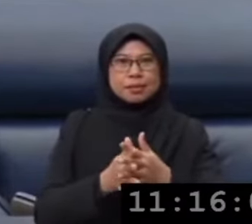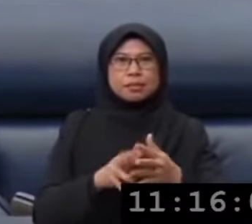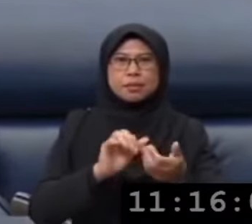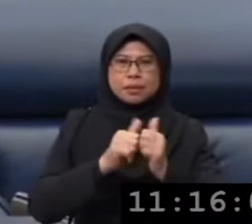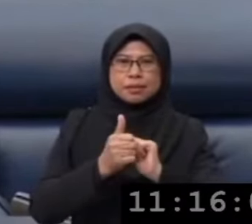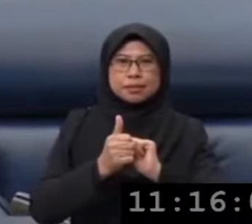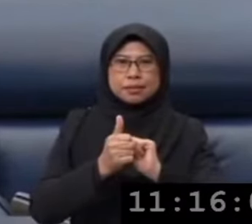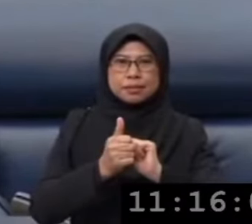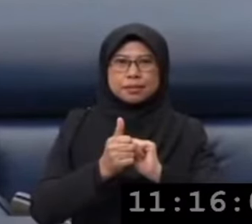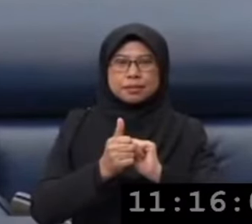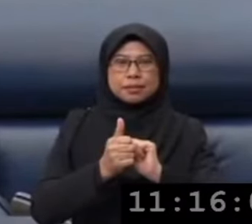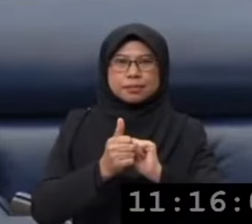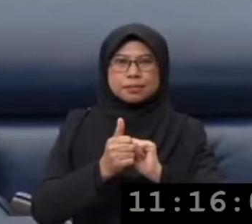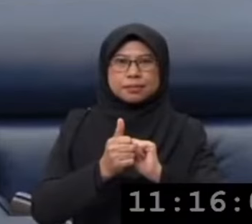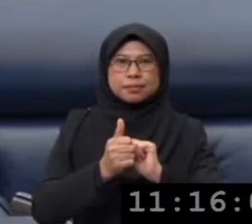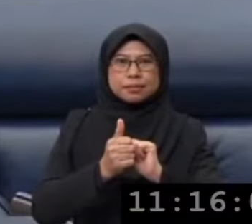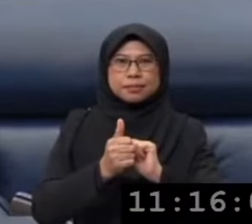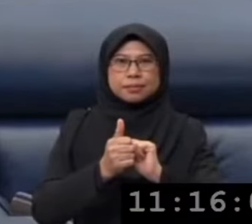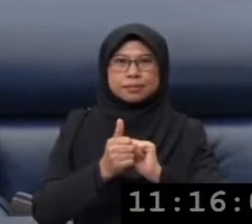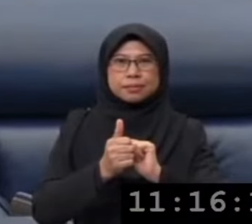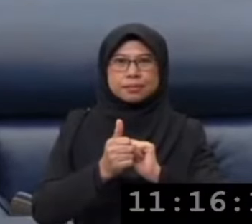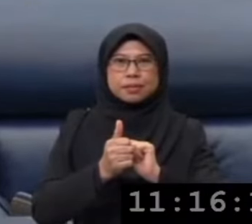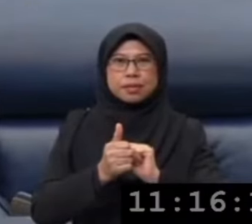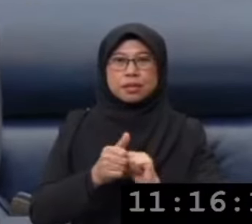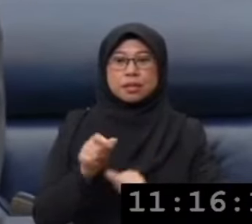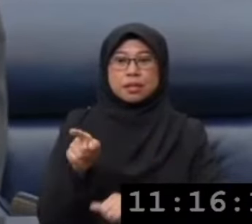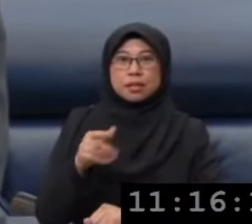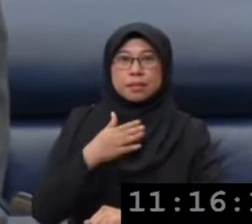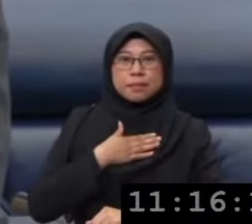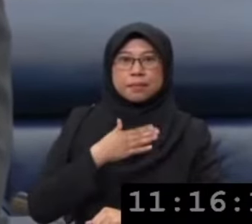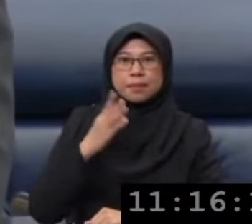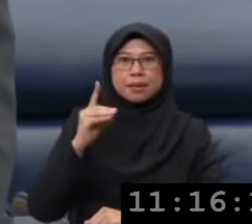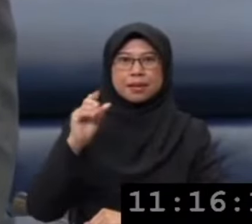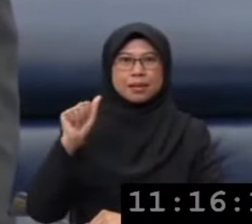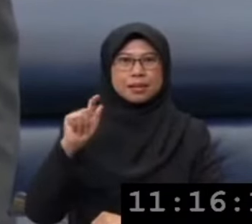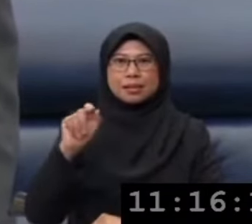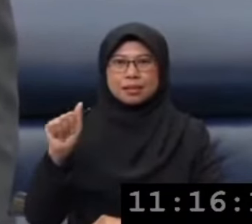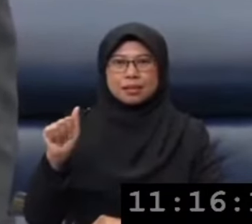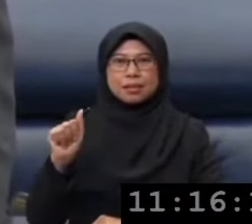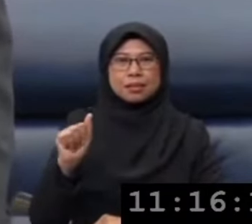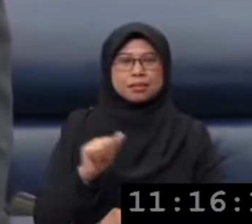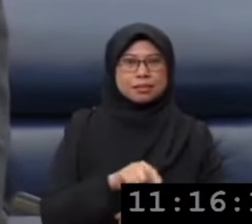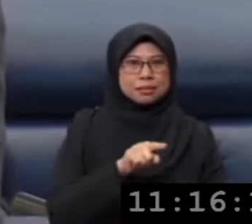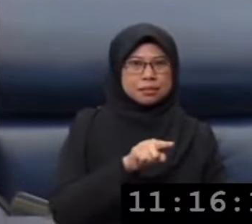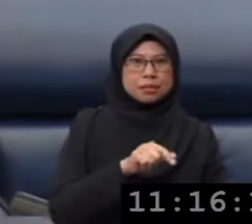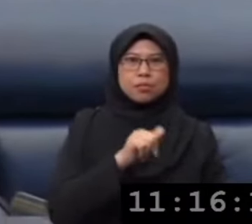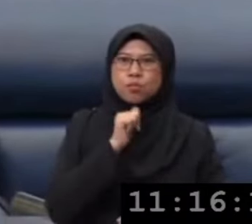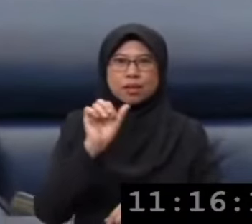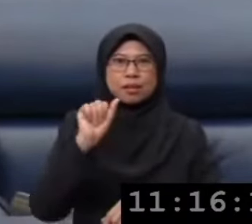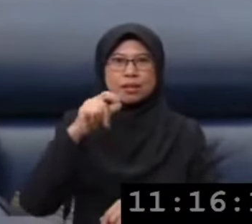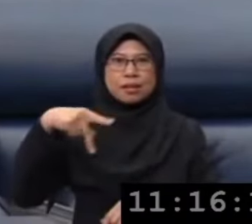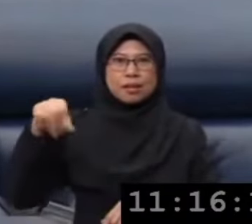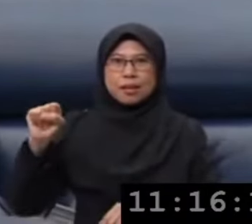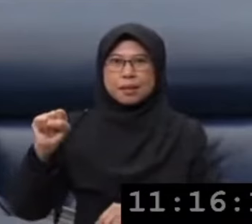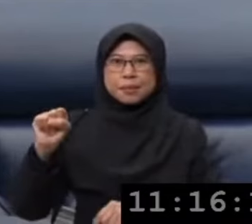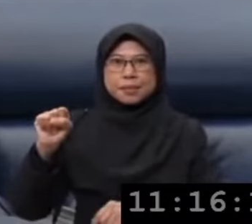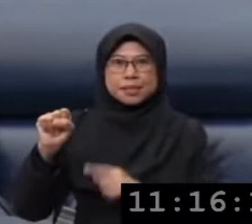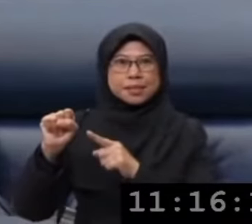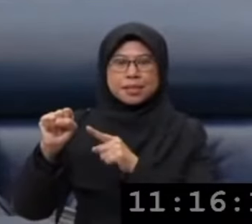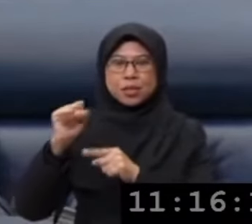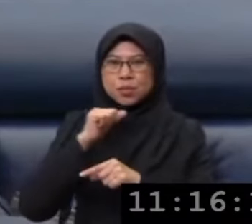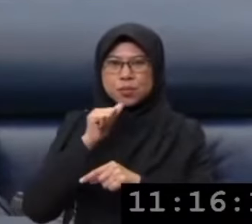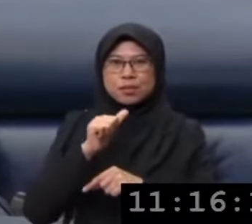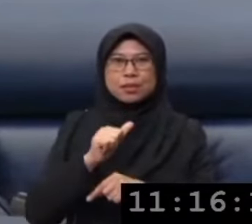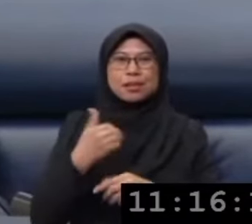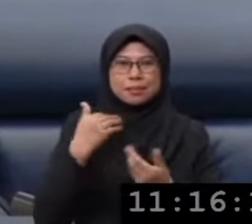isunya lebih kepada aspek pemilikan data ya bukan kepada aplikasi semata-mata dan ini ada beberapa isu yang